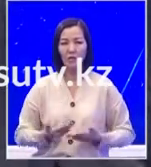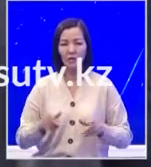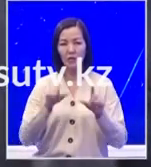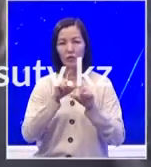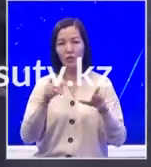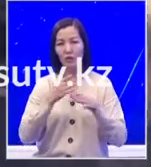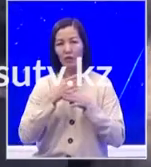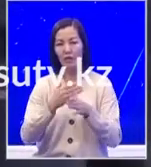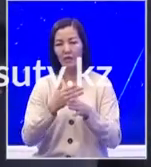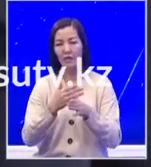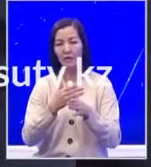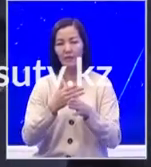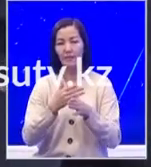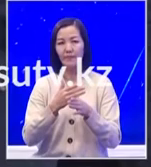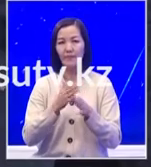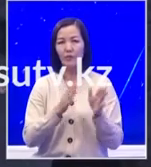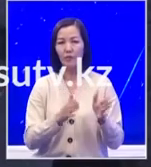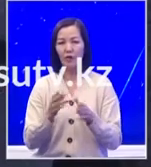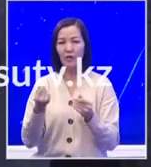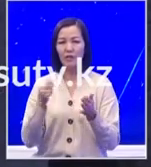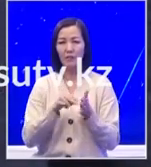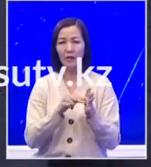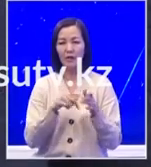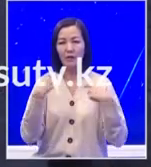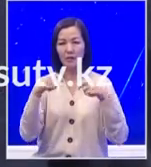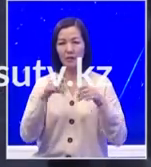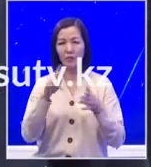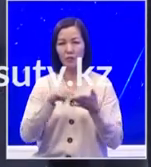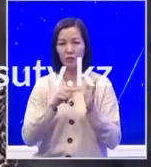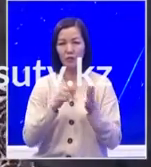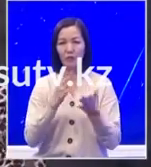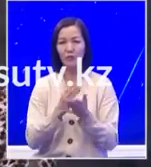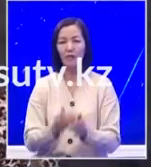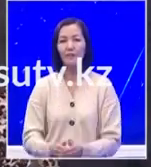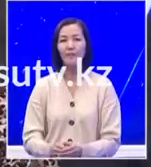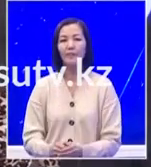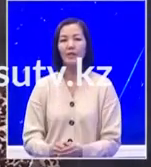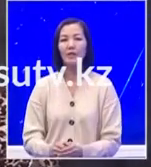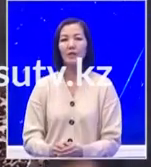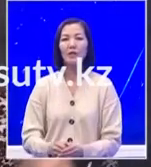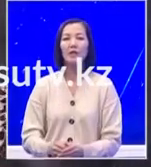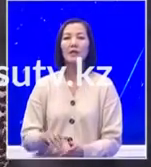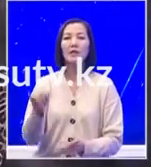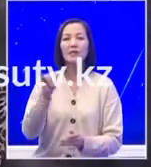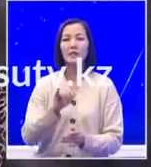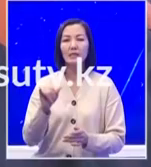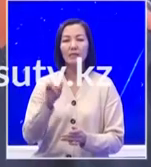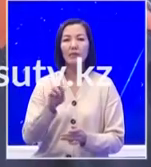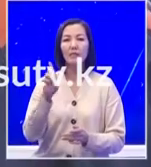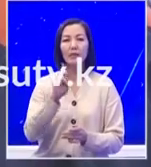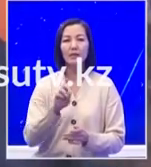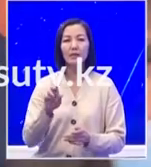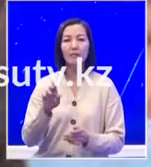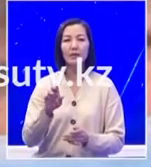арқылы осы жаңағы тұрақты бағамен осы өнімдерді сату жоспарлануда. Бұдан бөлек сейсенбі, бейсенбі және сенбі